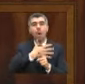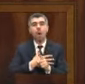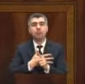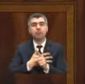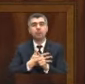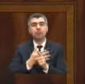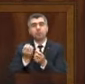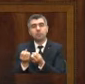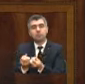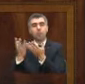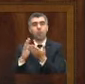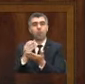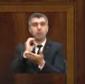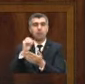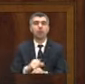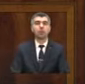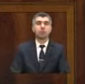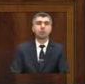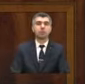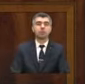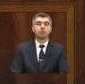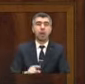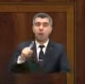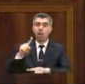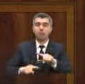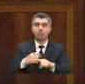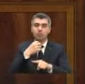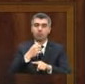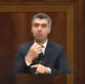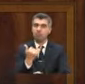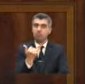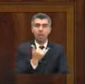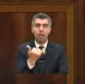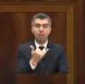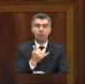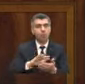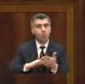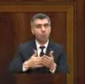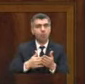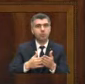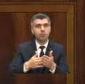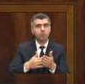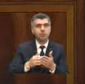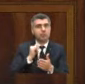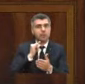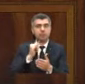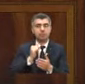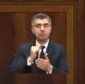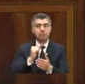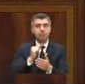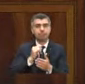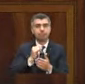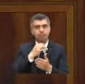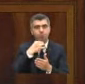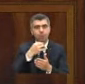الله عليه وسلم. لا يمكن إلا أن نرفض ونستنكر ونندد بتلك